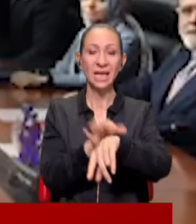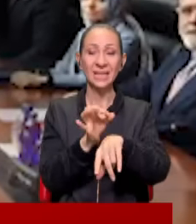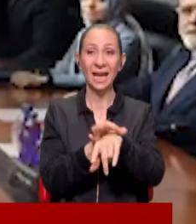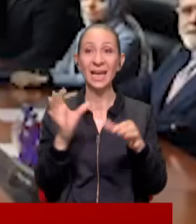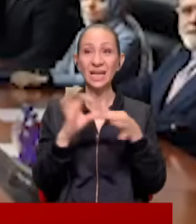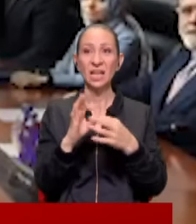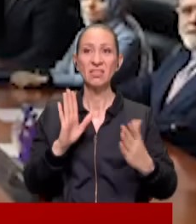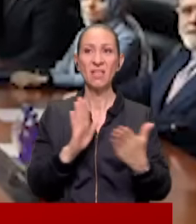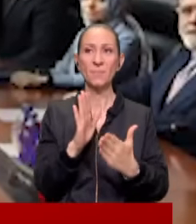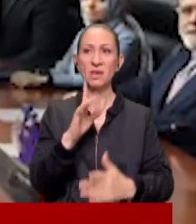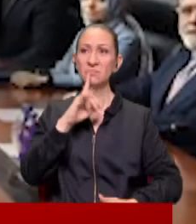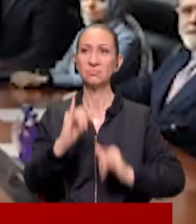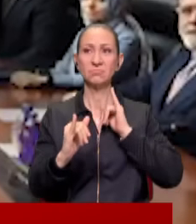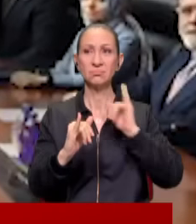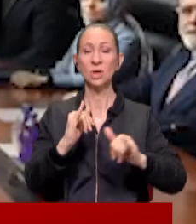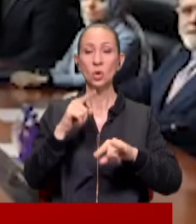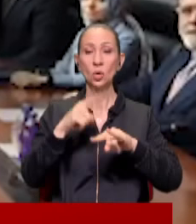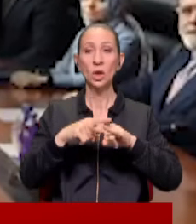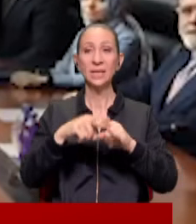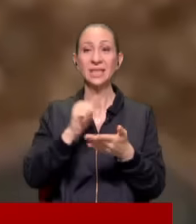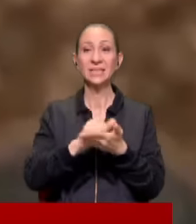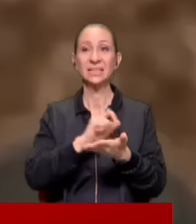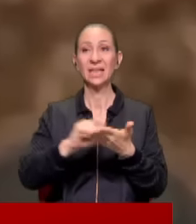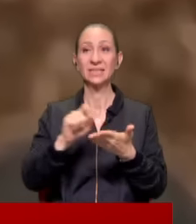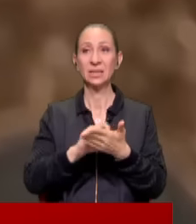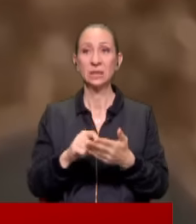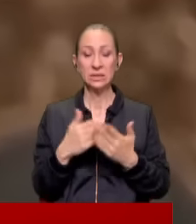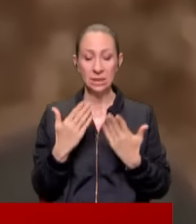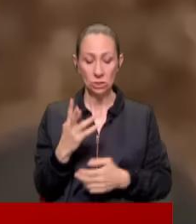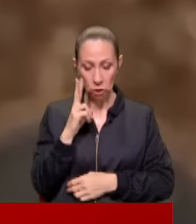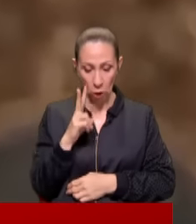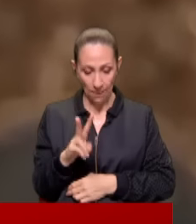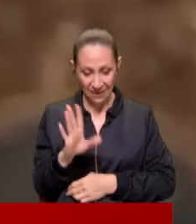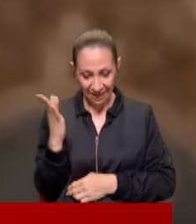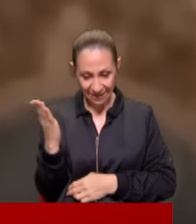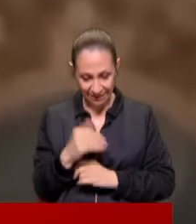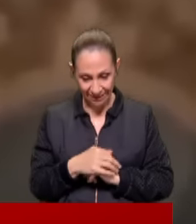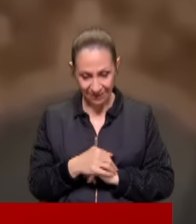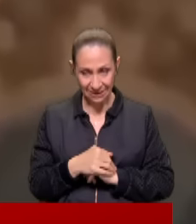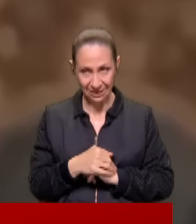ilgili tepki gösterdiğini Hürriyet gazetesi yazdı. Keşke görmeseydiniz.